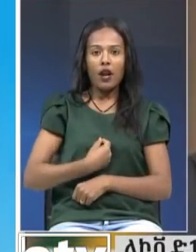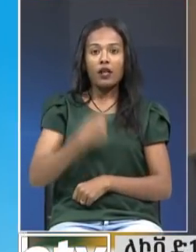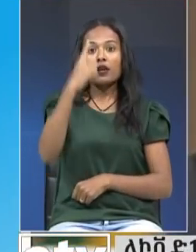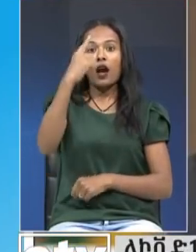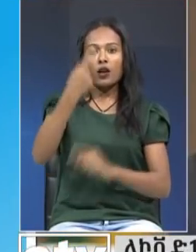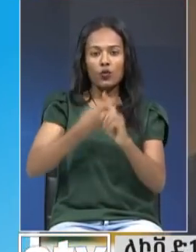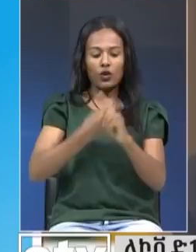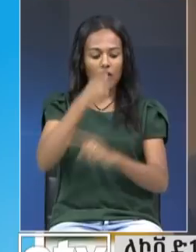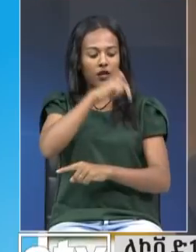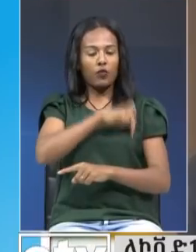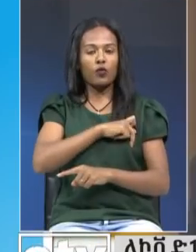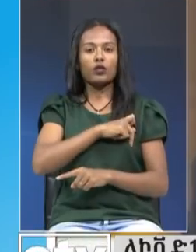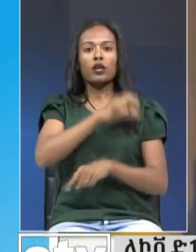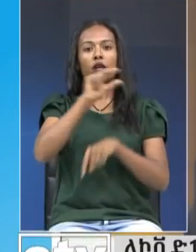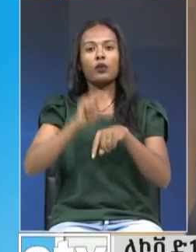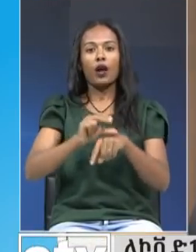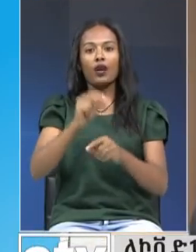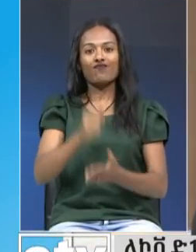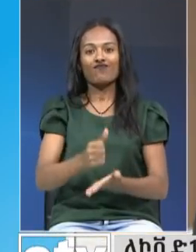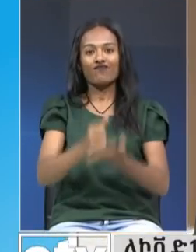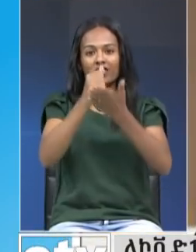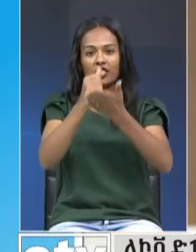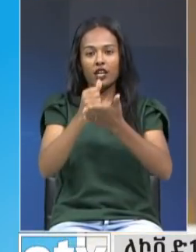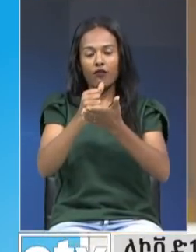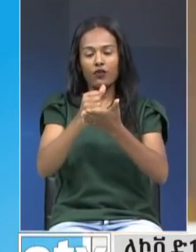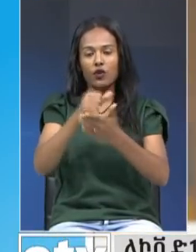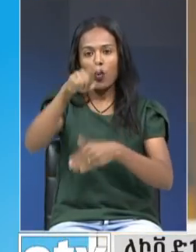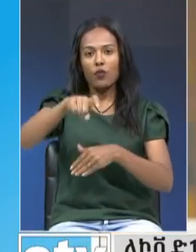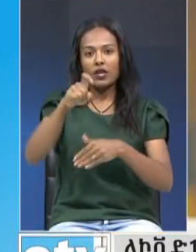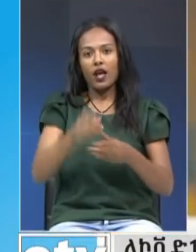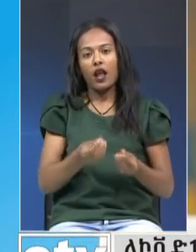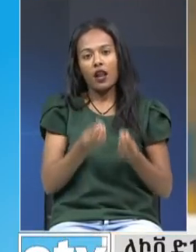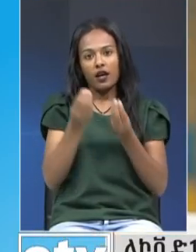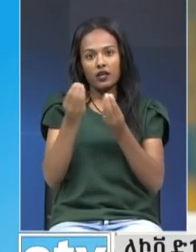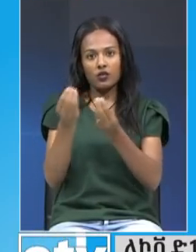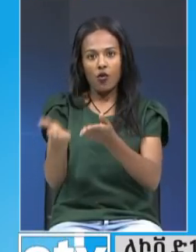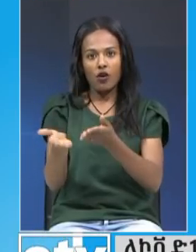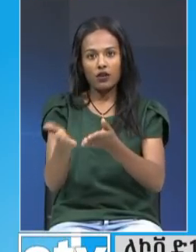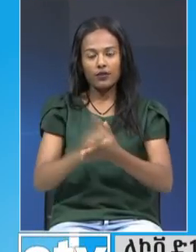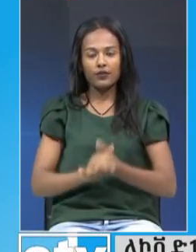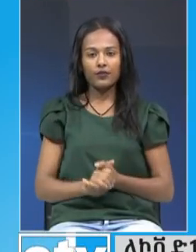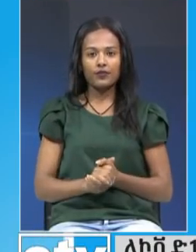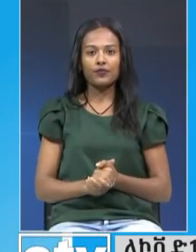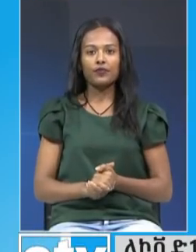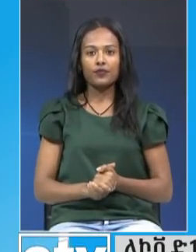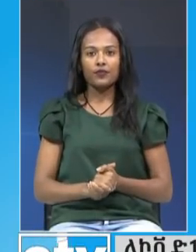ወር ደሞዛቸውን ለብሔራዊ የኮቪድ-19 የድጋፍ ኮሚቴ ለግሰዋል።